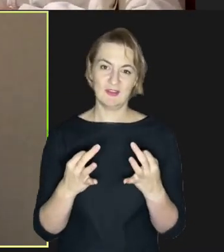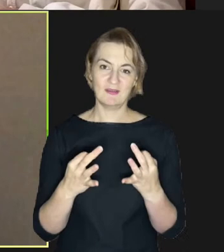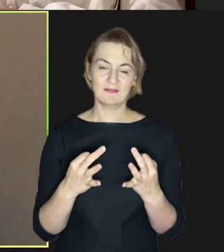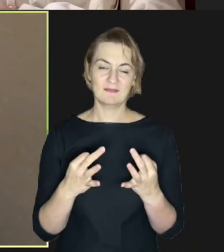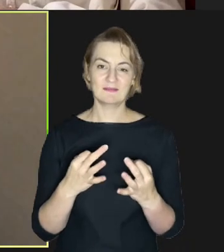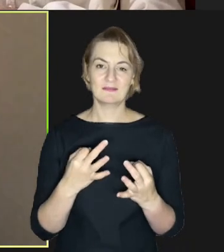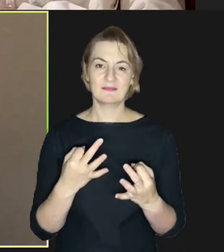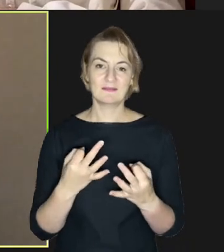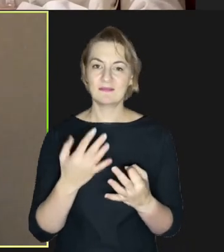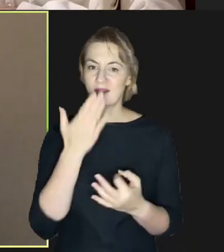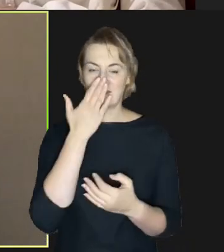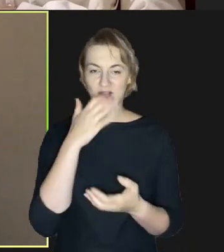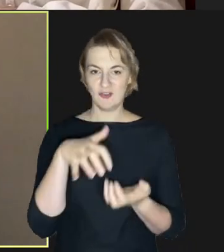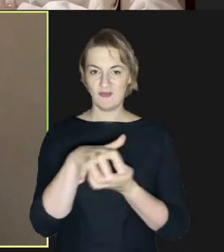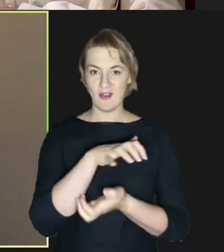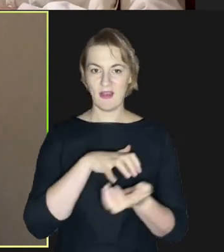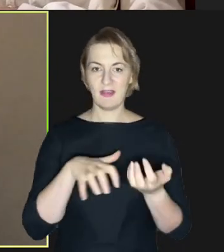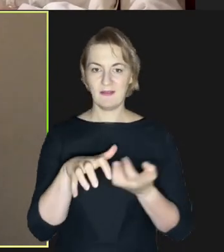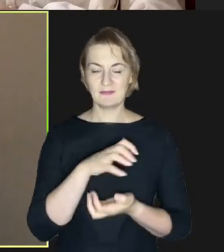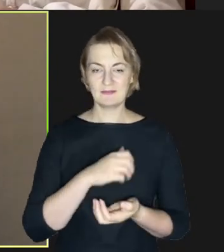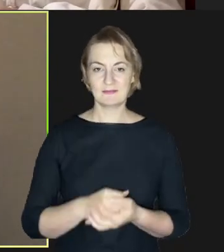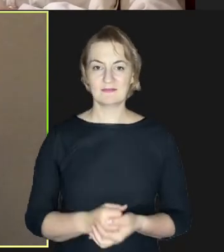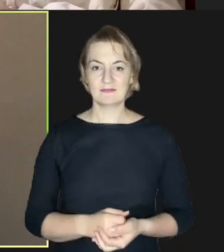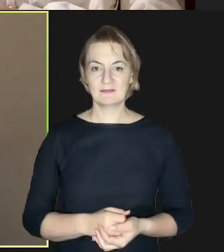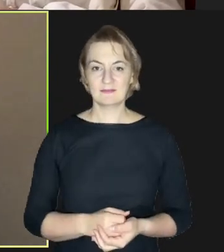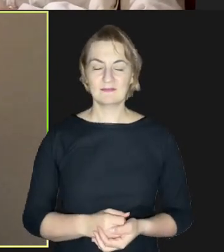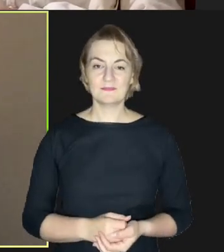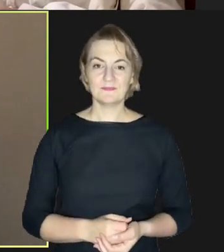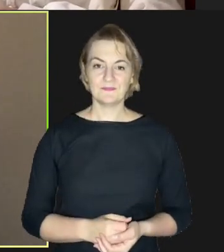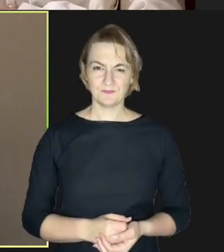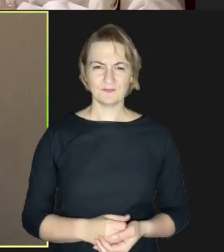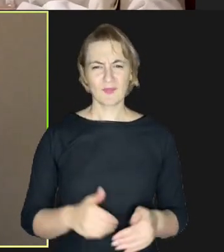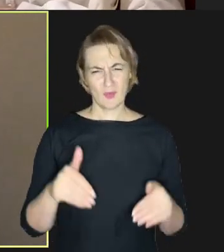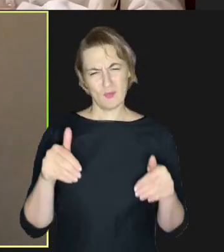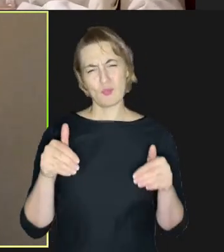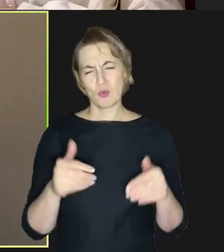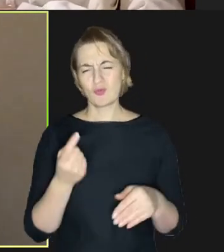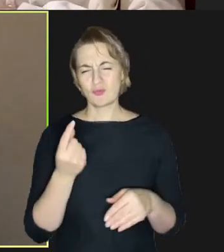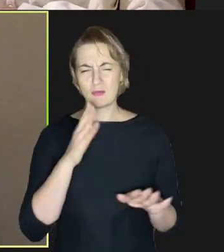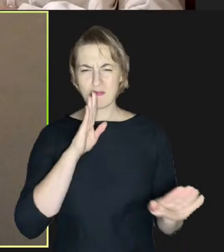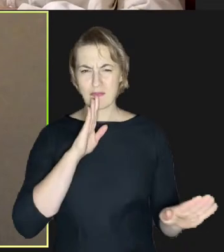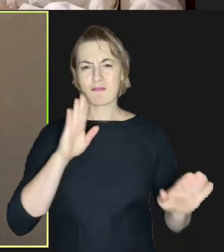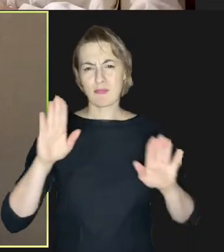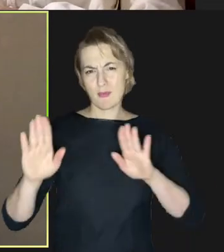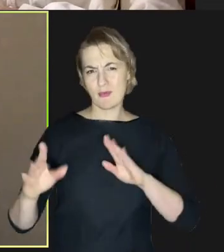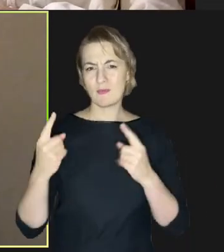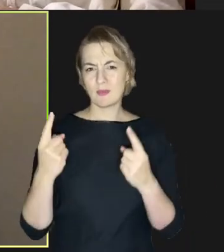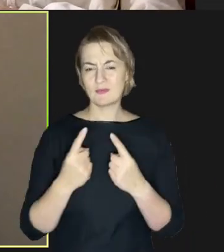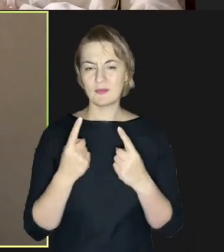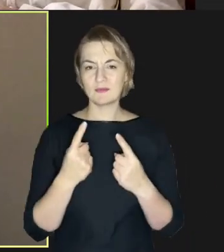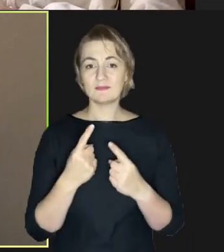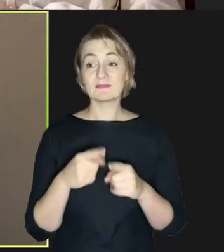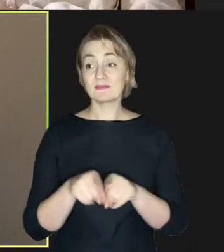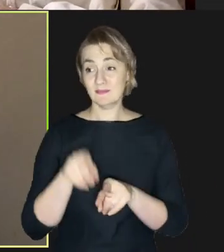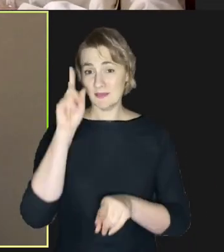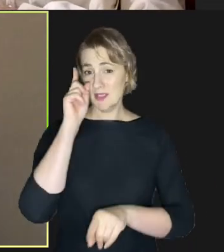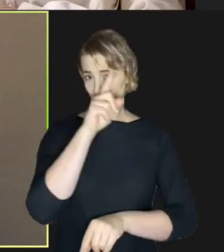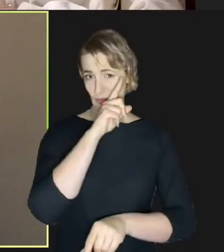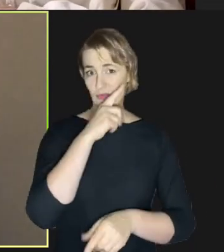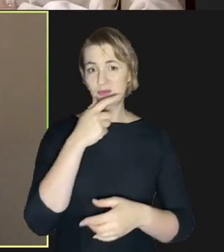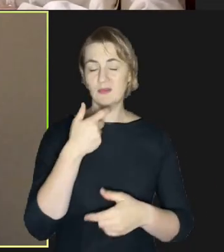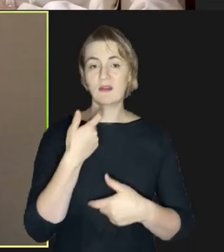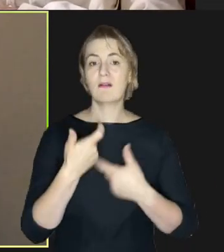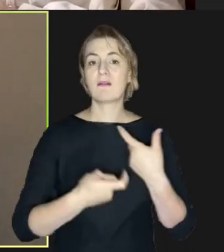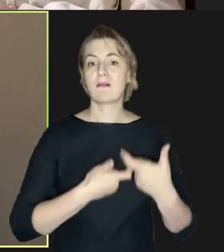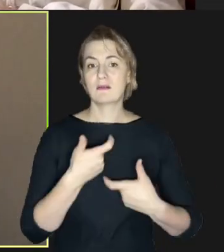dzieje na świecie. Nie? Można to właśnie porównać też reakcje ludzi i reakcje